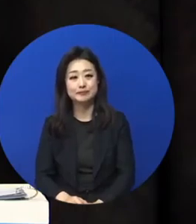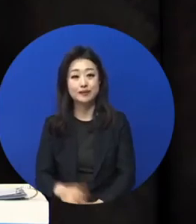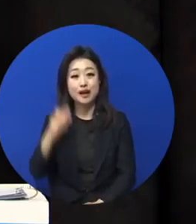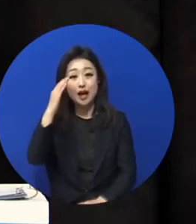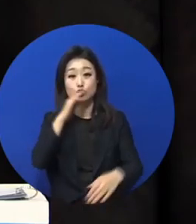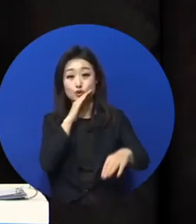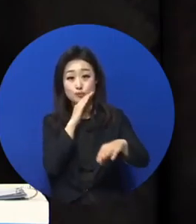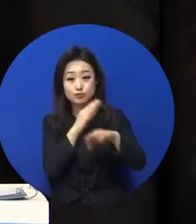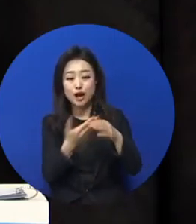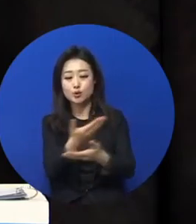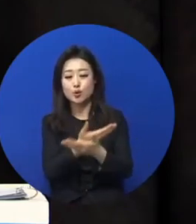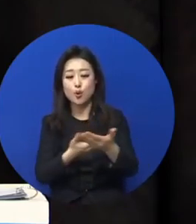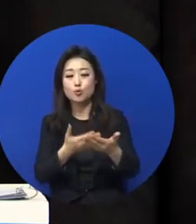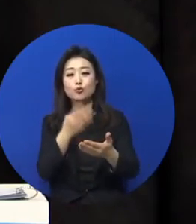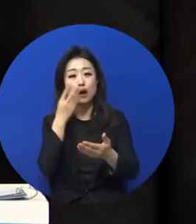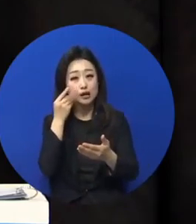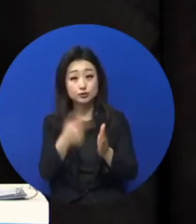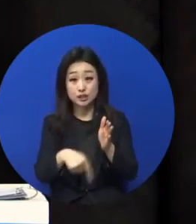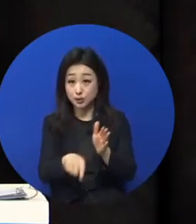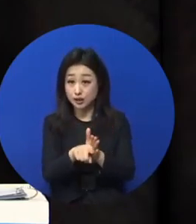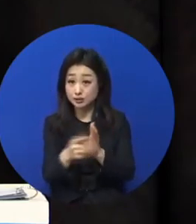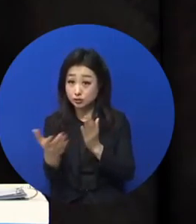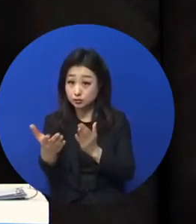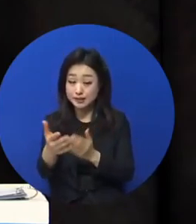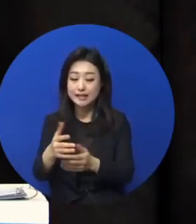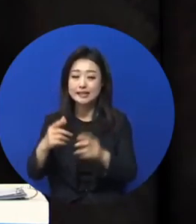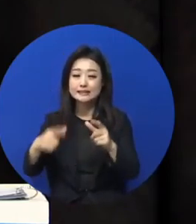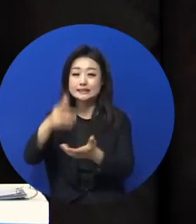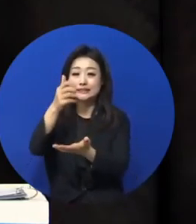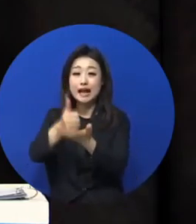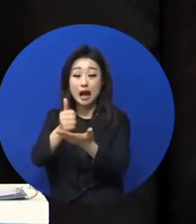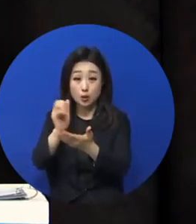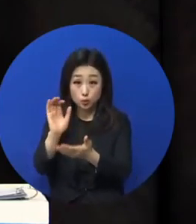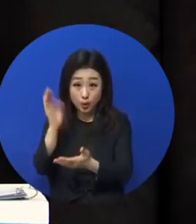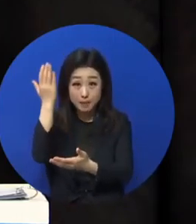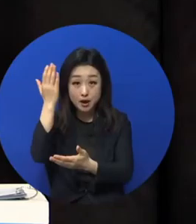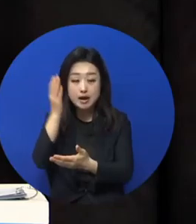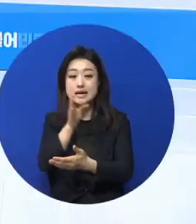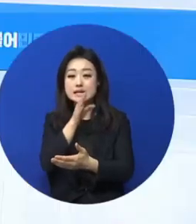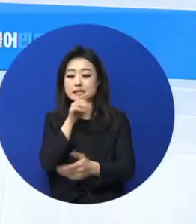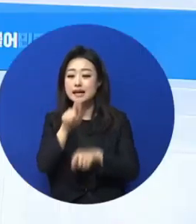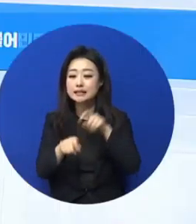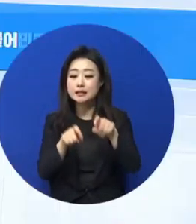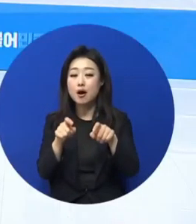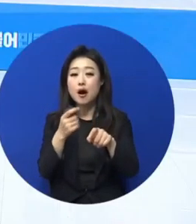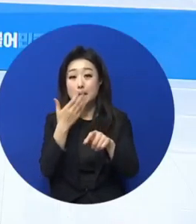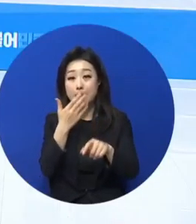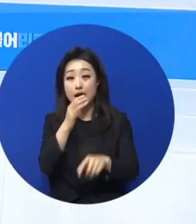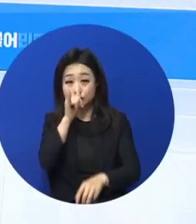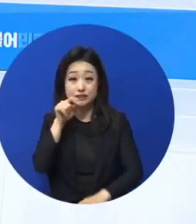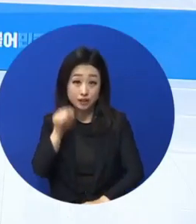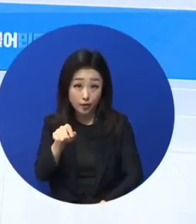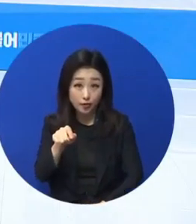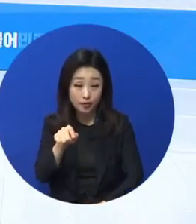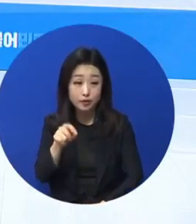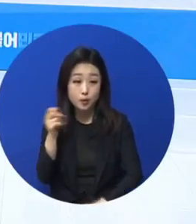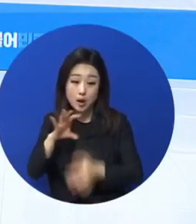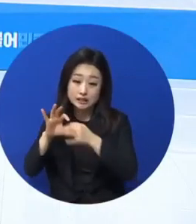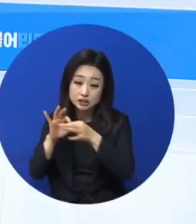남북교류 활성화를 위해 후보님이 시장이 되면 실행할 수 있는 실현 가능하며 지속성이 있을 것으로